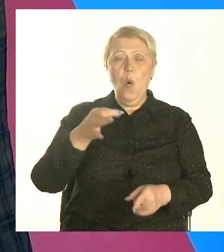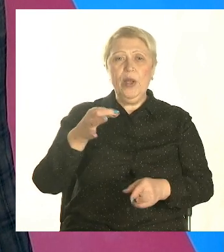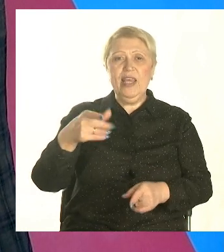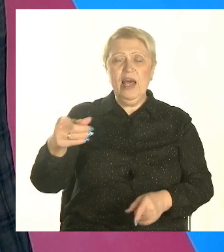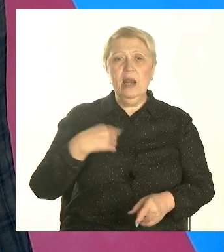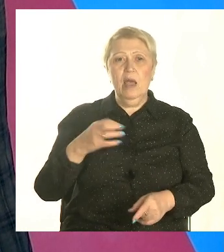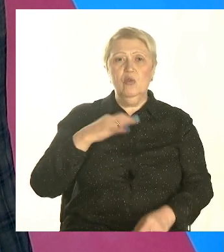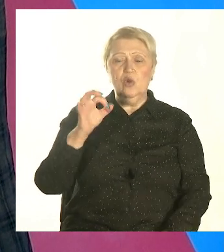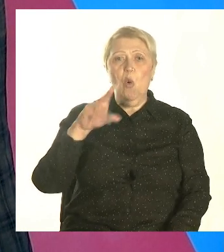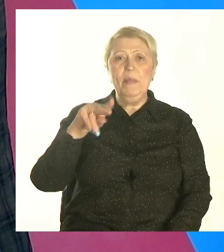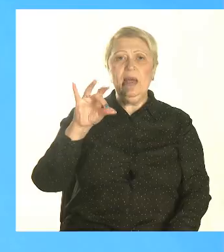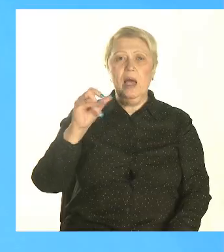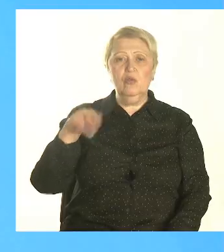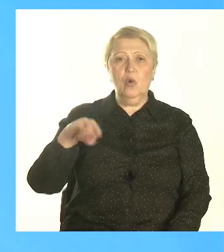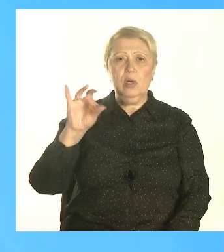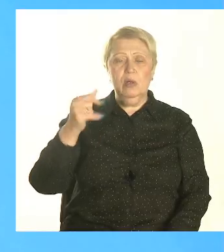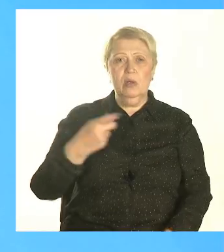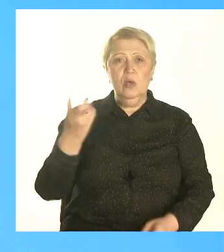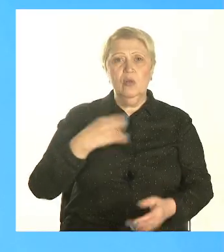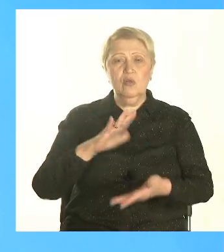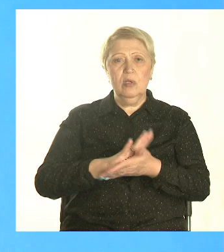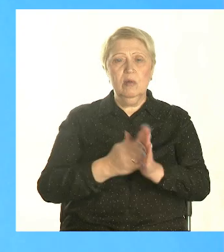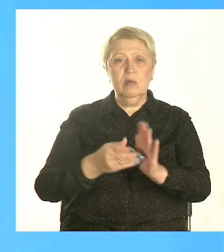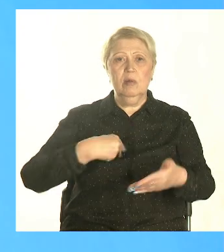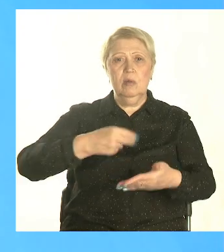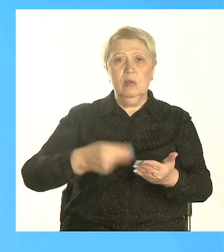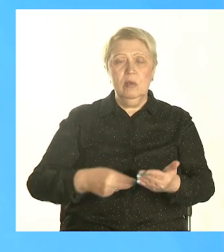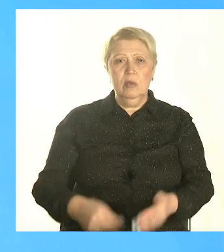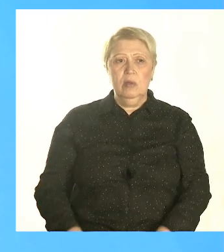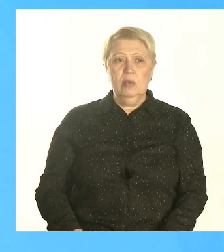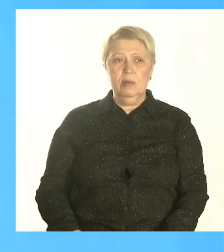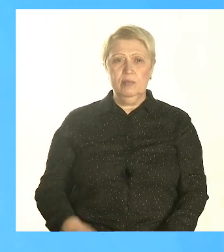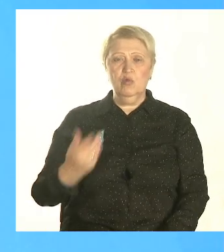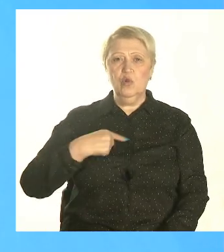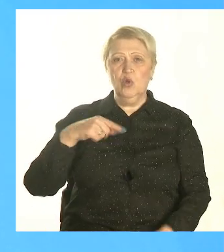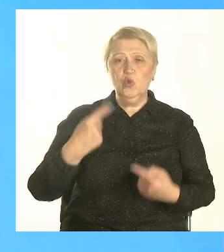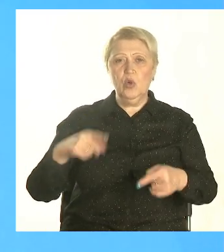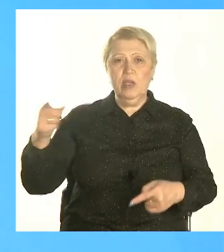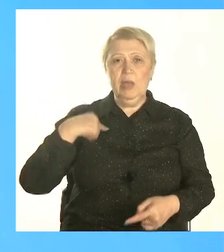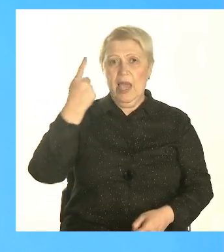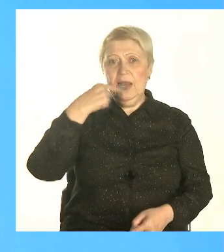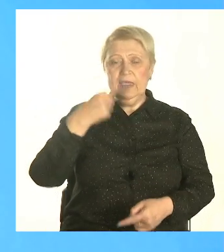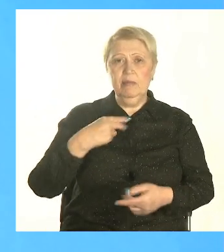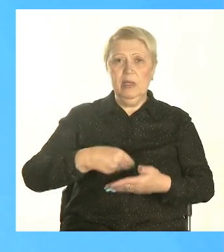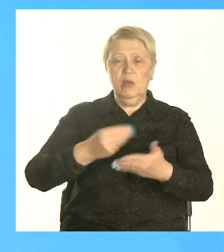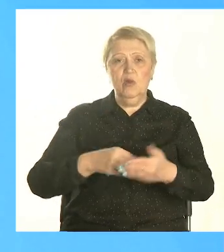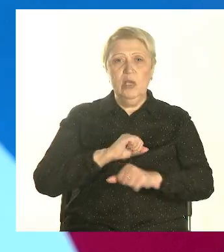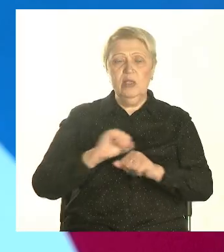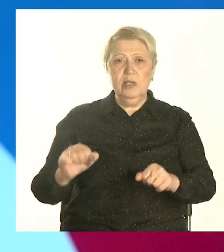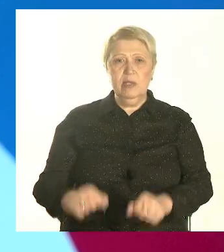транспортированию, ну, по транспортированию ТКО. И, соответственно, с другими лицами они не имеют права заключать договор.